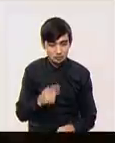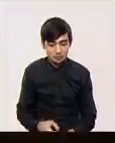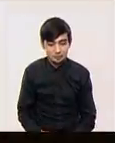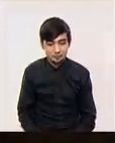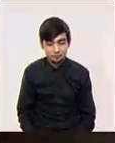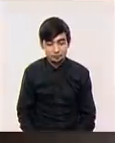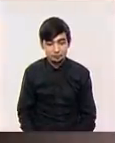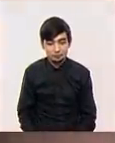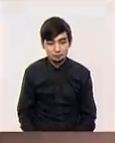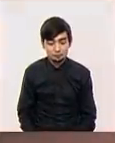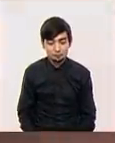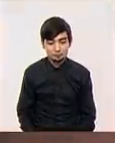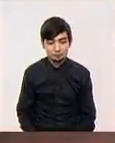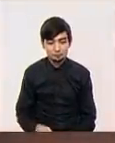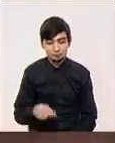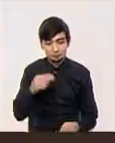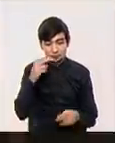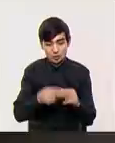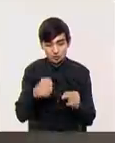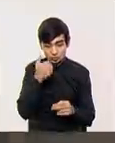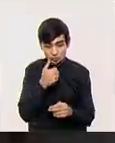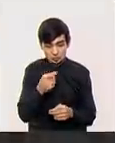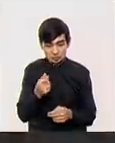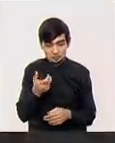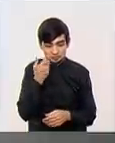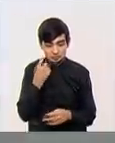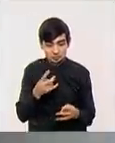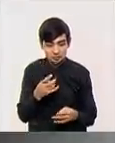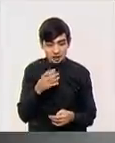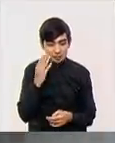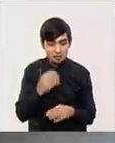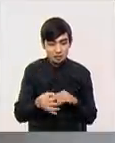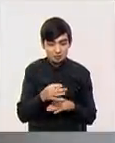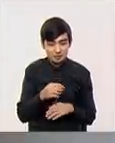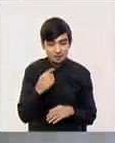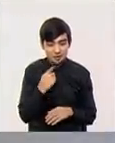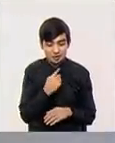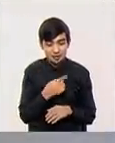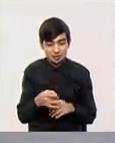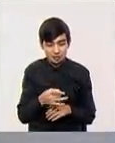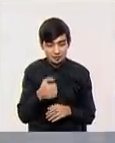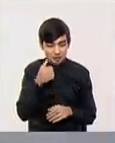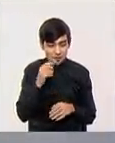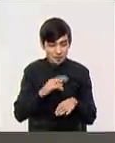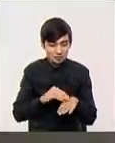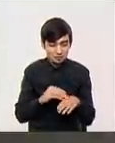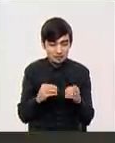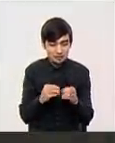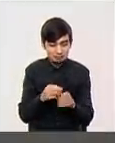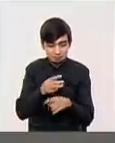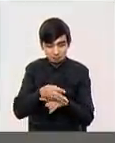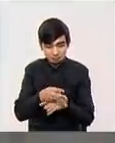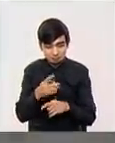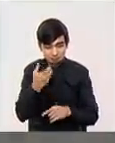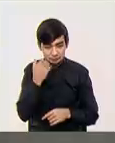года, а бюджет надо осваивать. Бұл Алматы облысы Талғар ауданында кеше түнгі 10-дар шамасында түсірілген